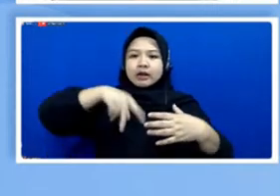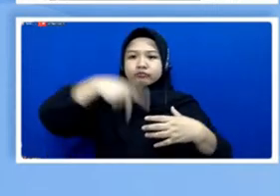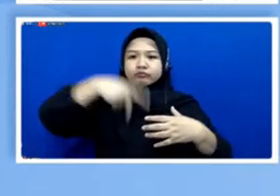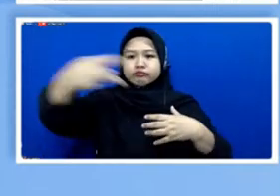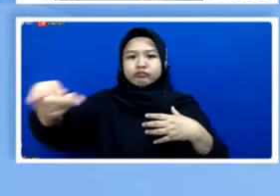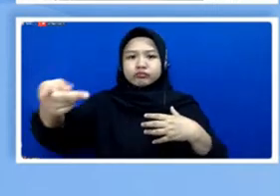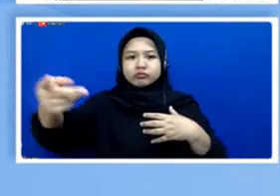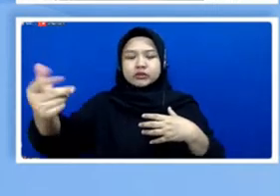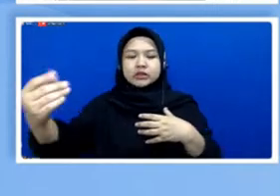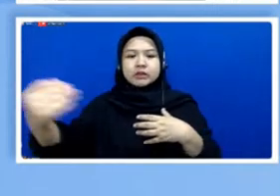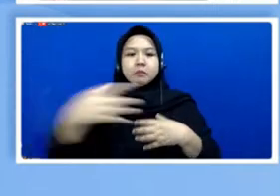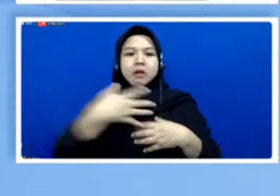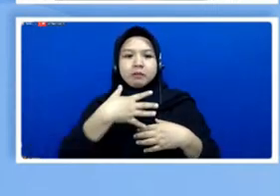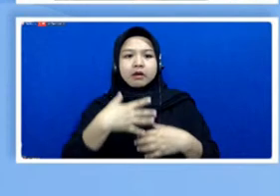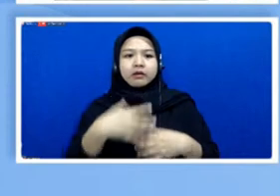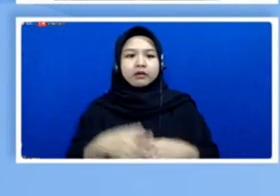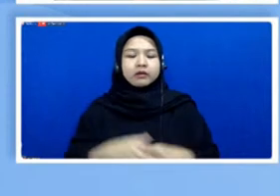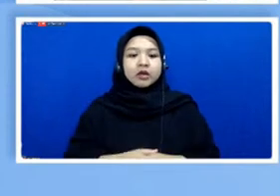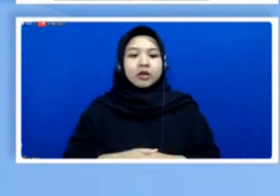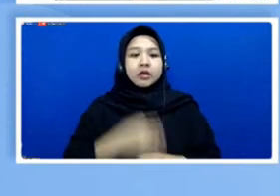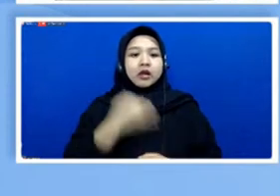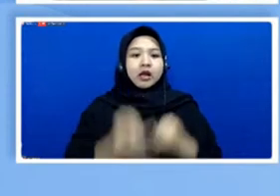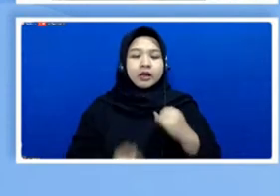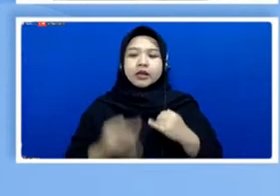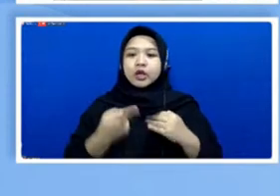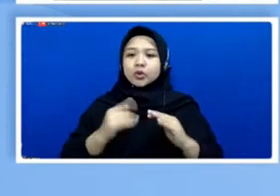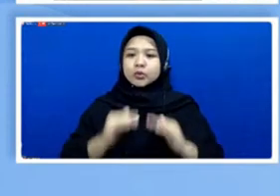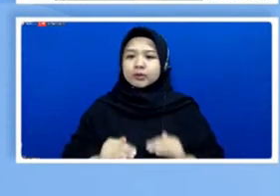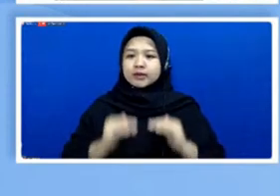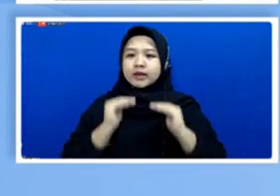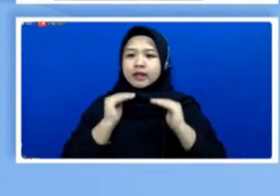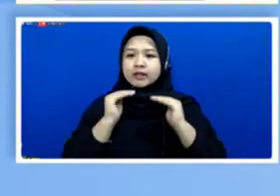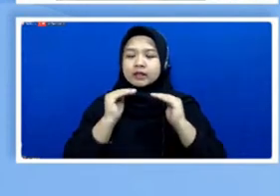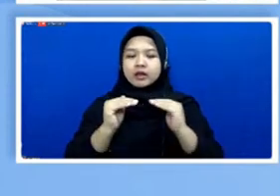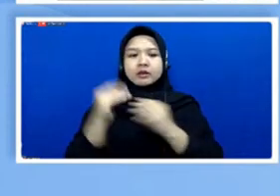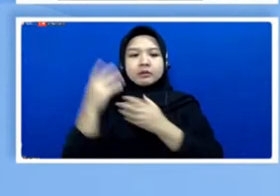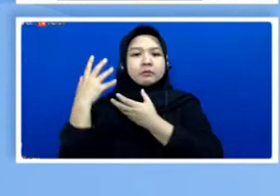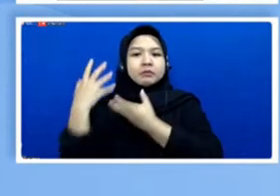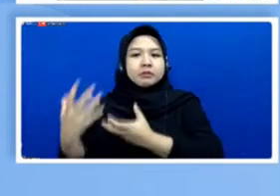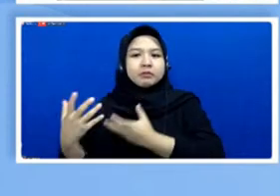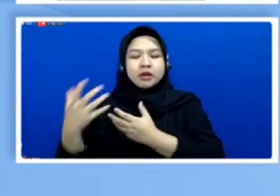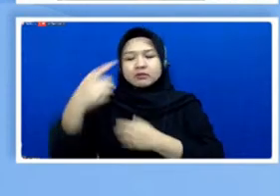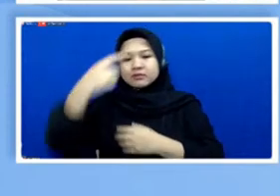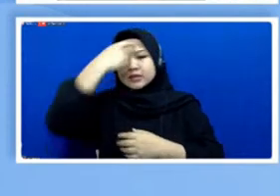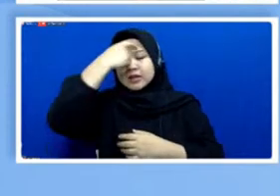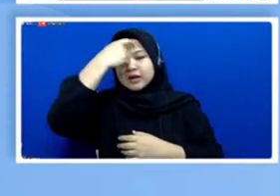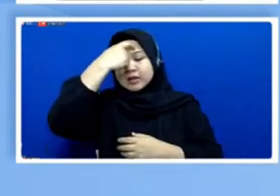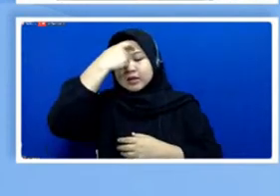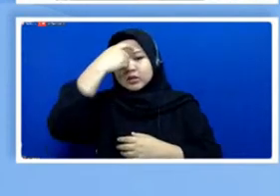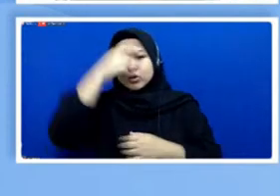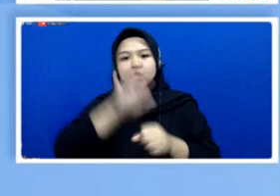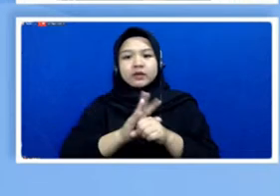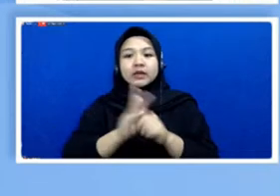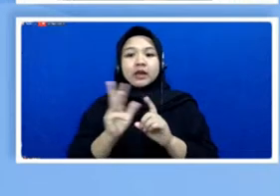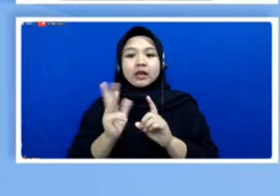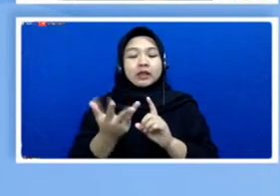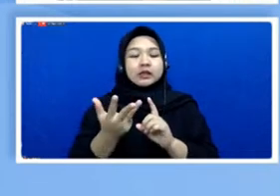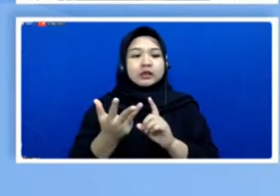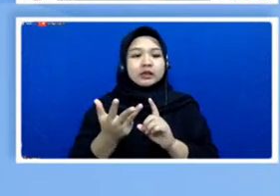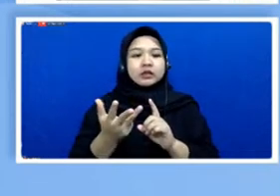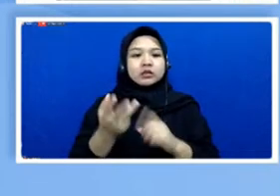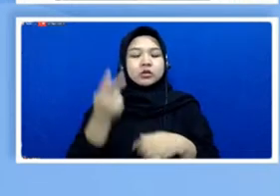populasinya. Dan ini juga pada akhirnya akan meningkatkan beban penyakit COVID-19